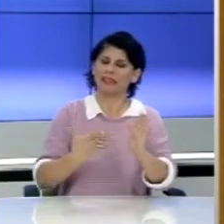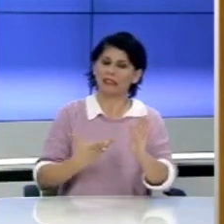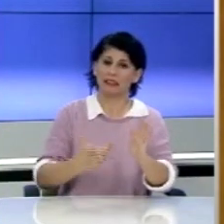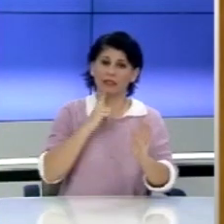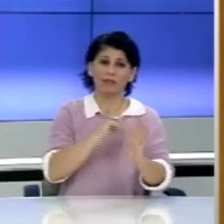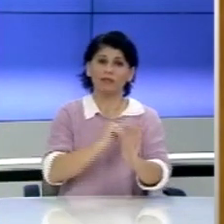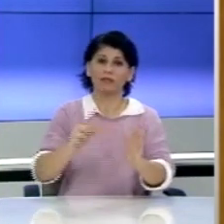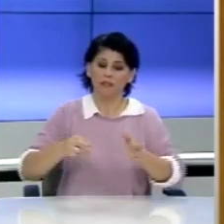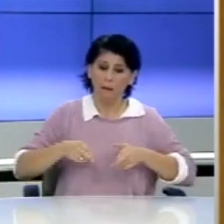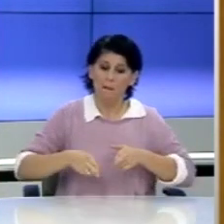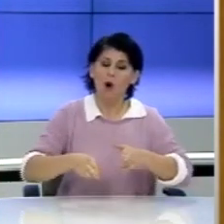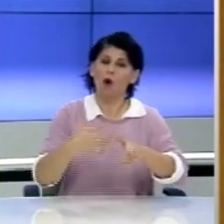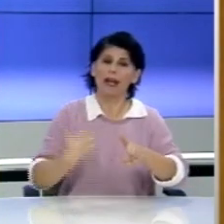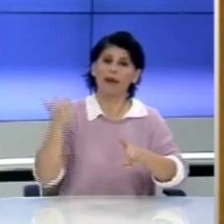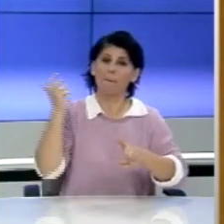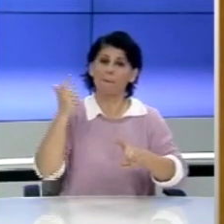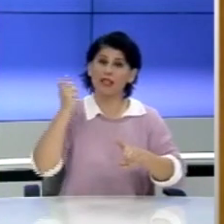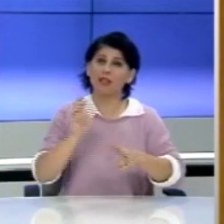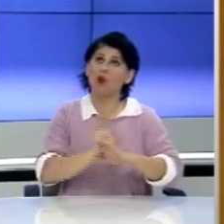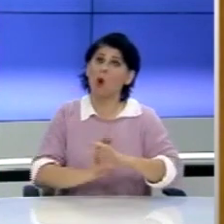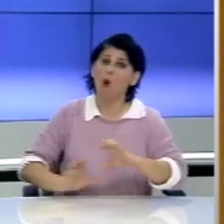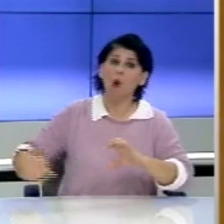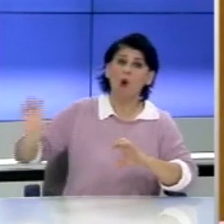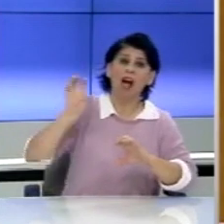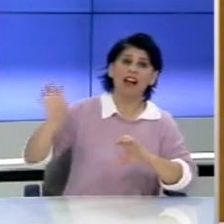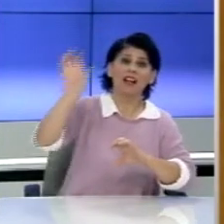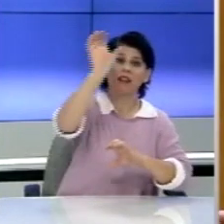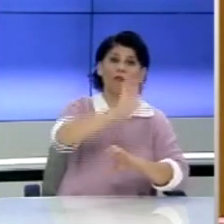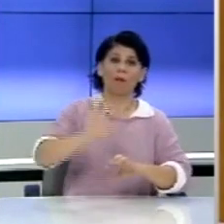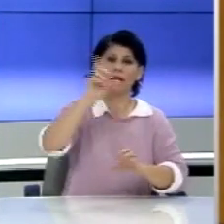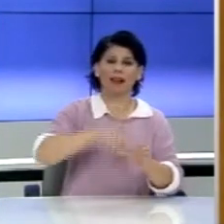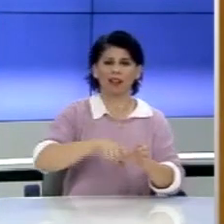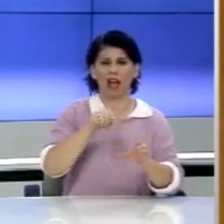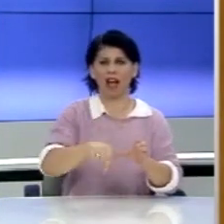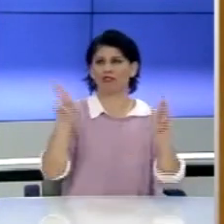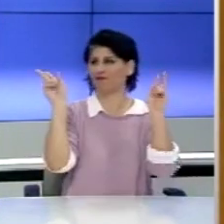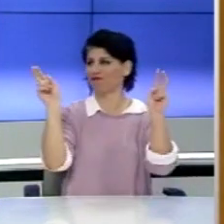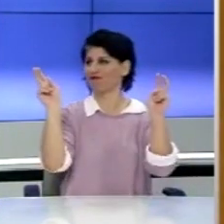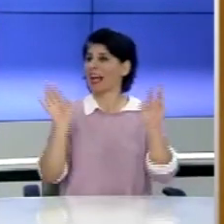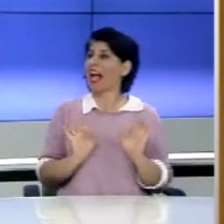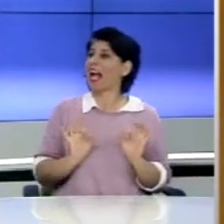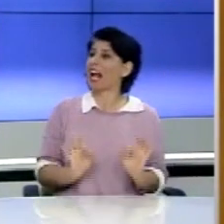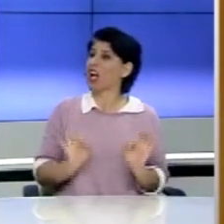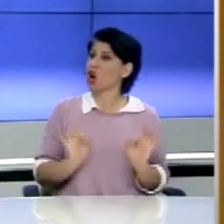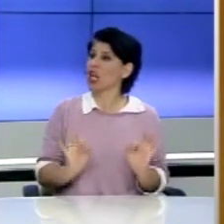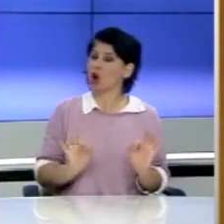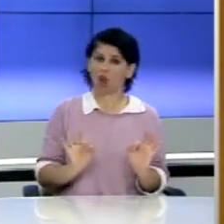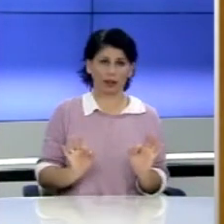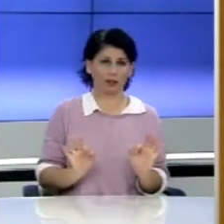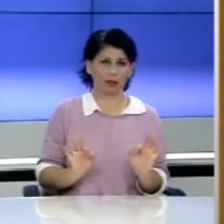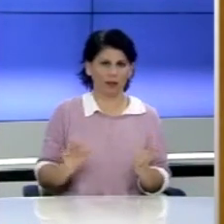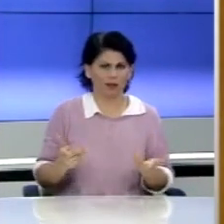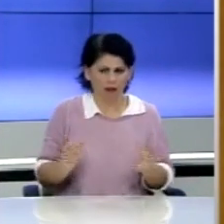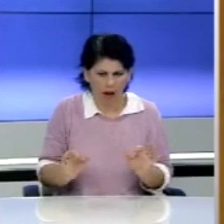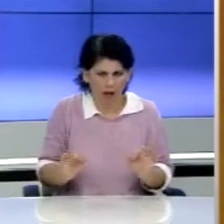πορεία έχουν οι μισθοί σχεδόν σε όλες τις χώρες της Ευρωπαϊκής Ένωσης. Αυτό βαφτίζεται κανονικότητα από εσάς. Γι' αυτό όποτε